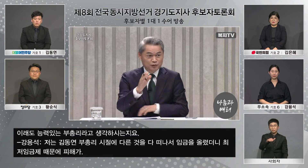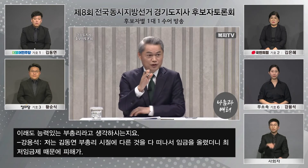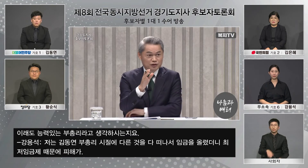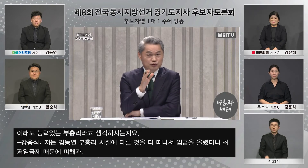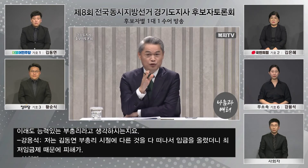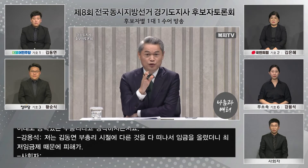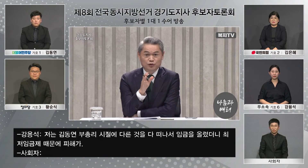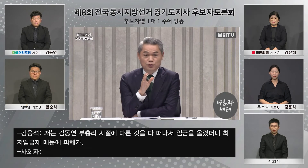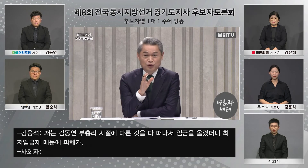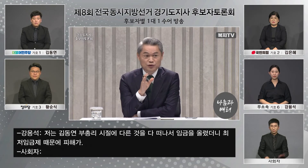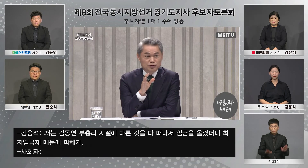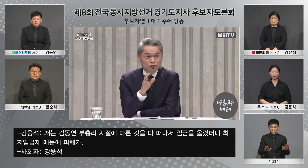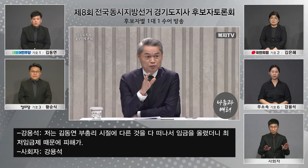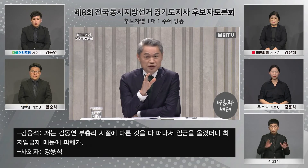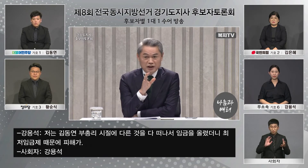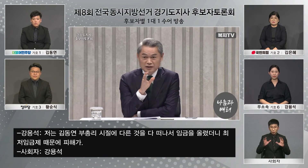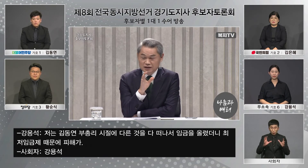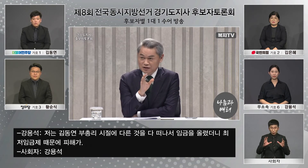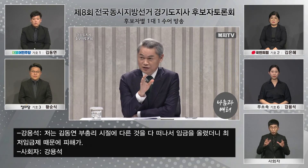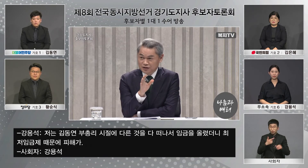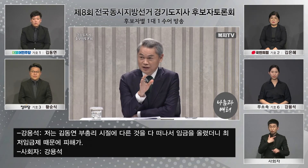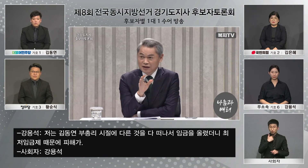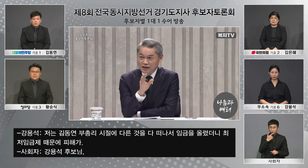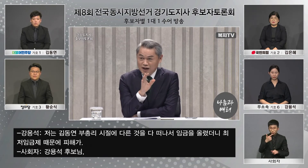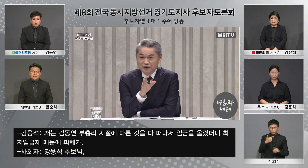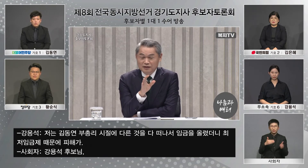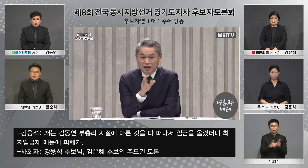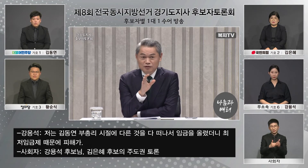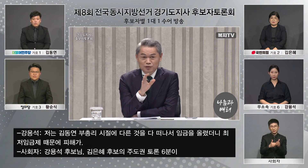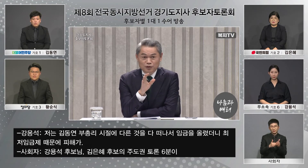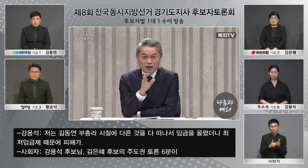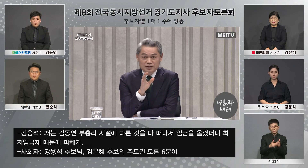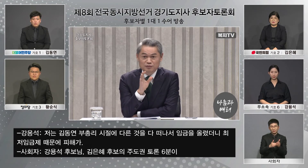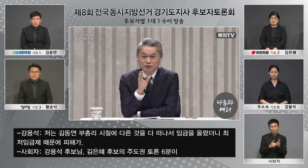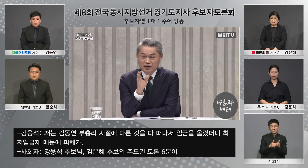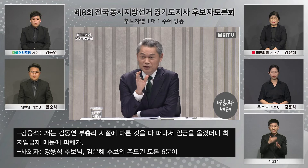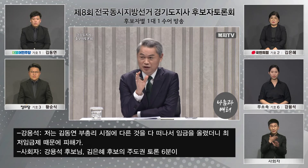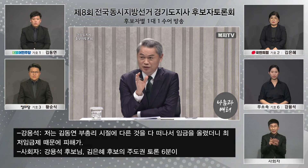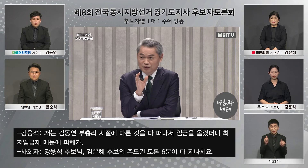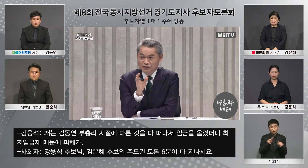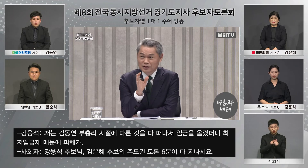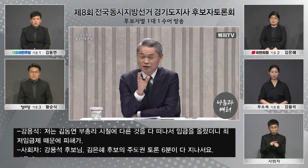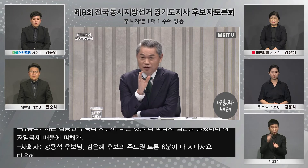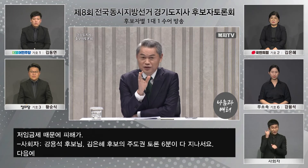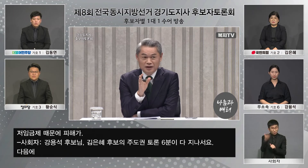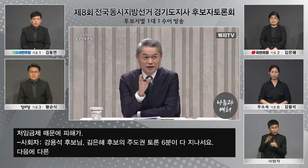김은혜 후보의 주도권 토론 6분이 다 지나서요. 다음에 다른 후보가 질문을 하게